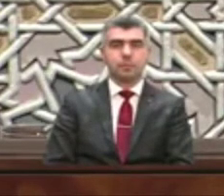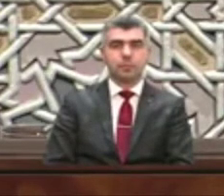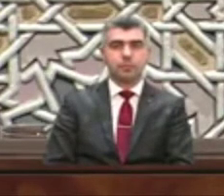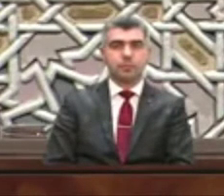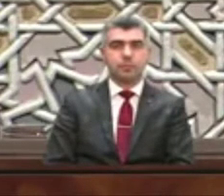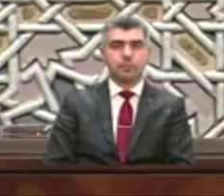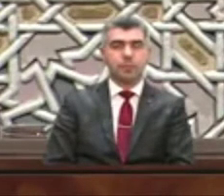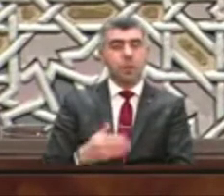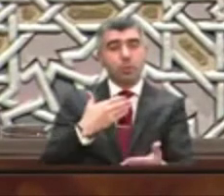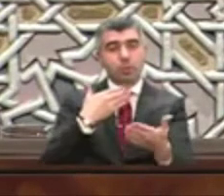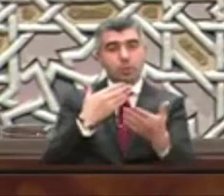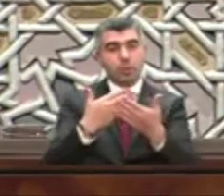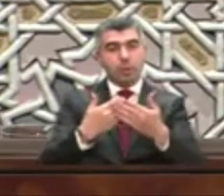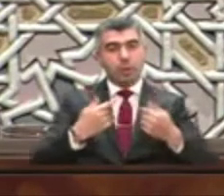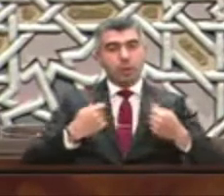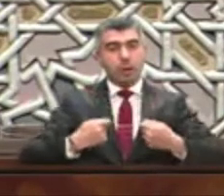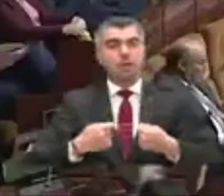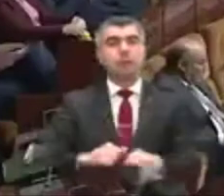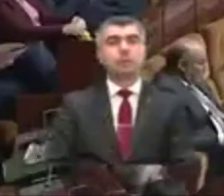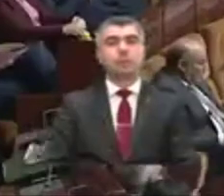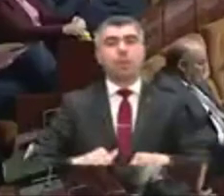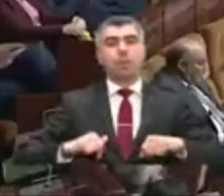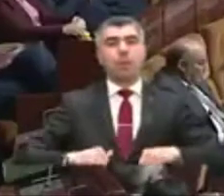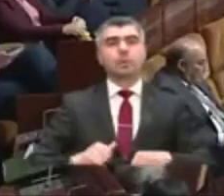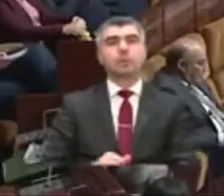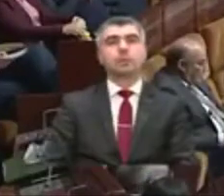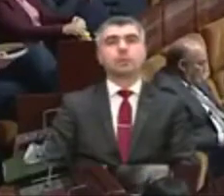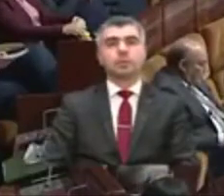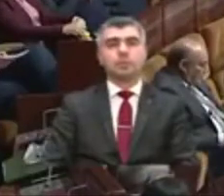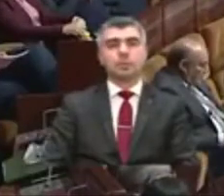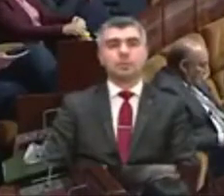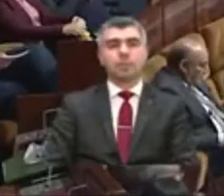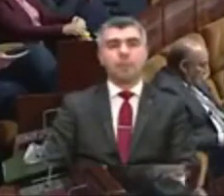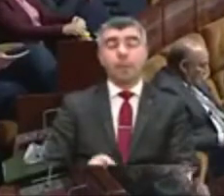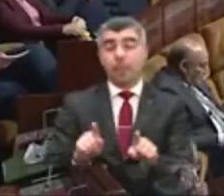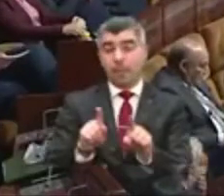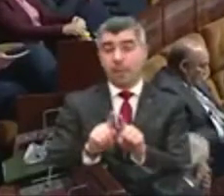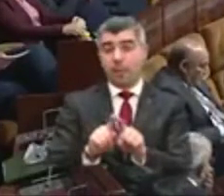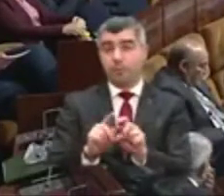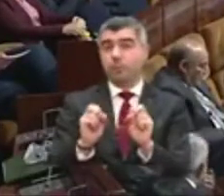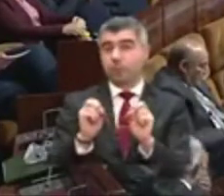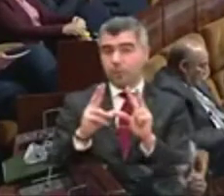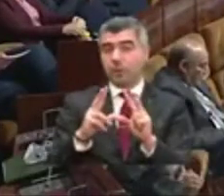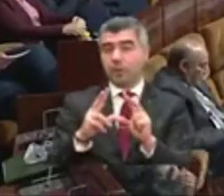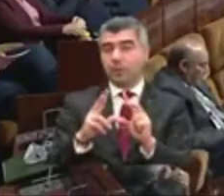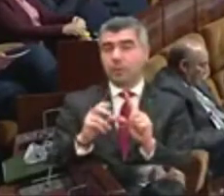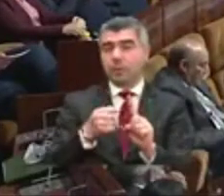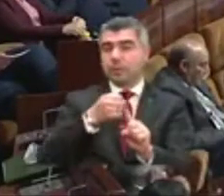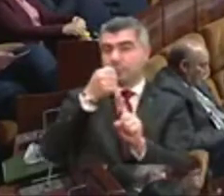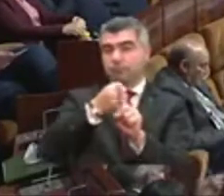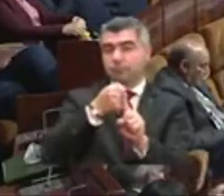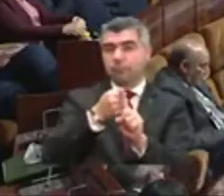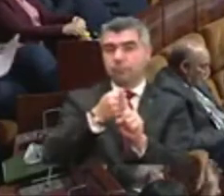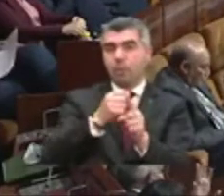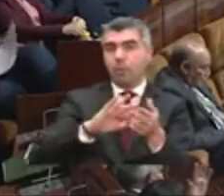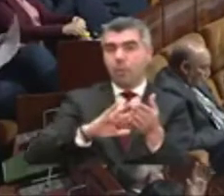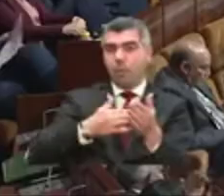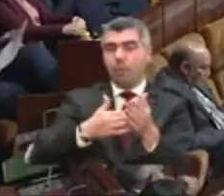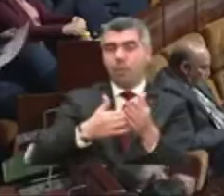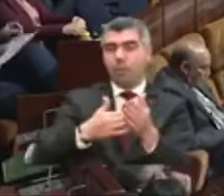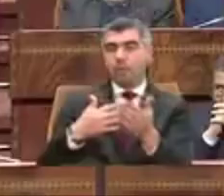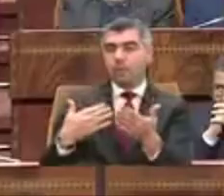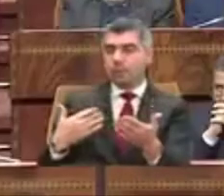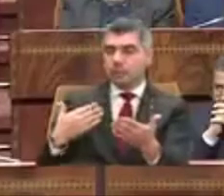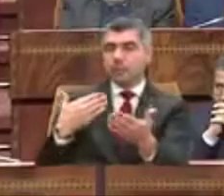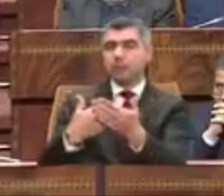شكرا سيد الرئيس. سيد الوزير، ما يمكن لنا ان نتمنوا المجهودات اللي كتقوموا بها منذ